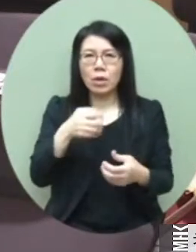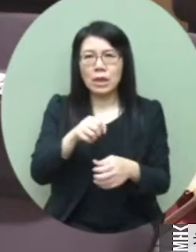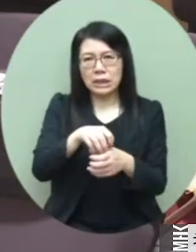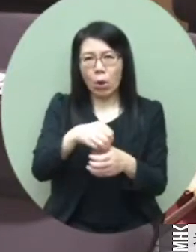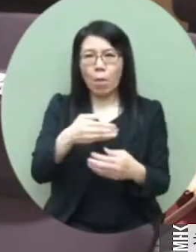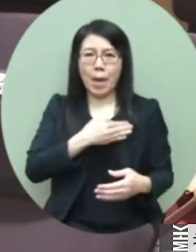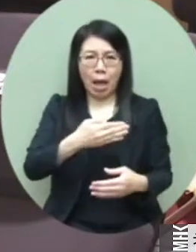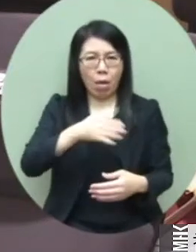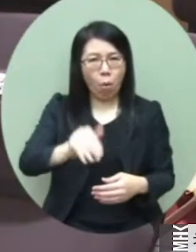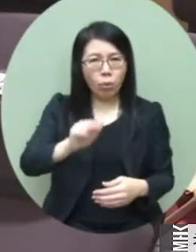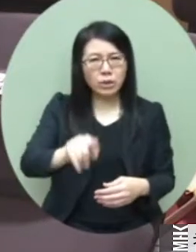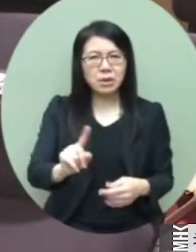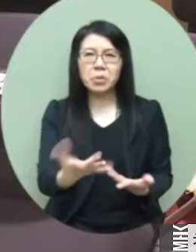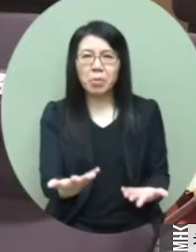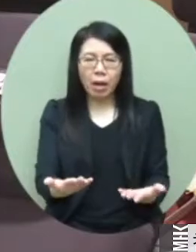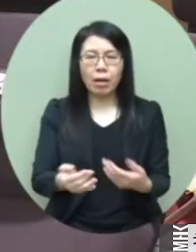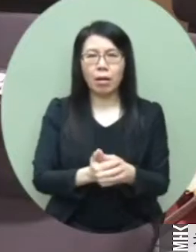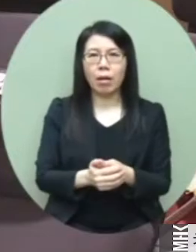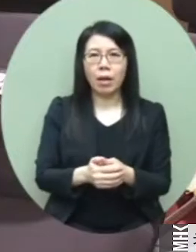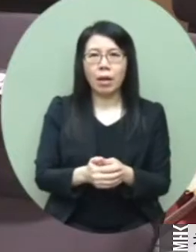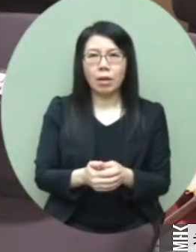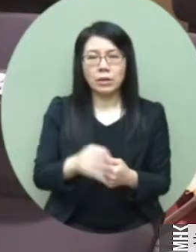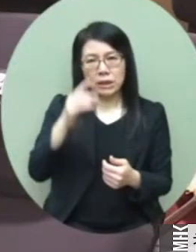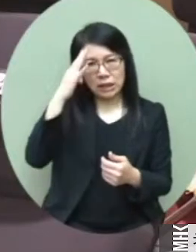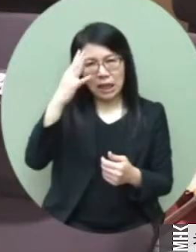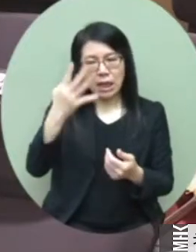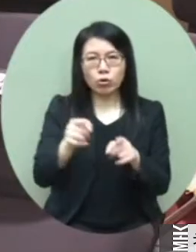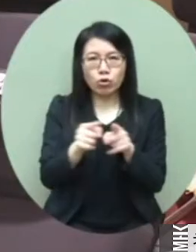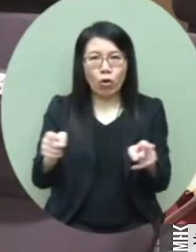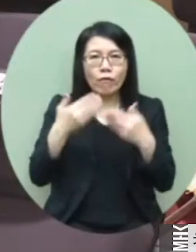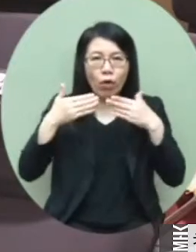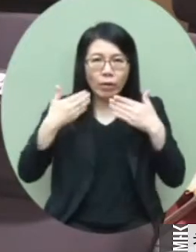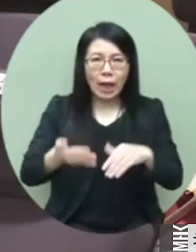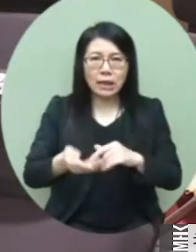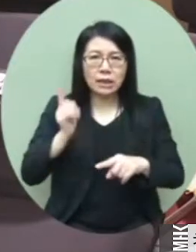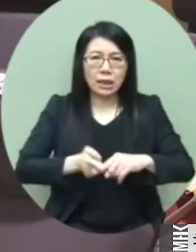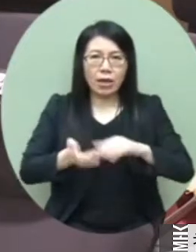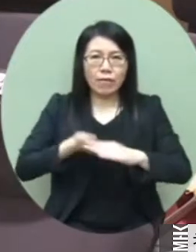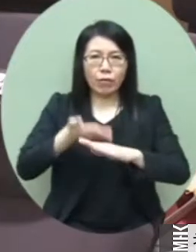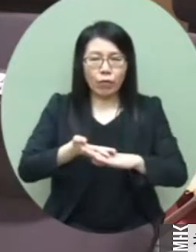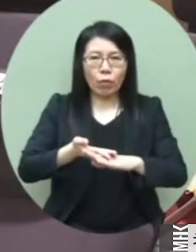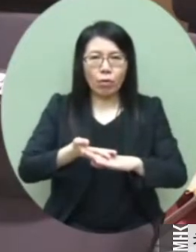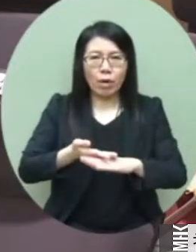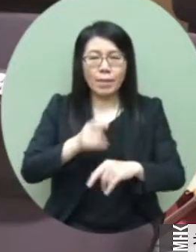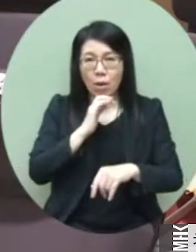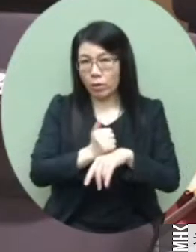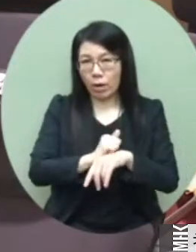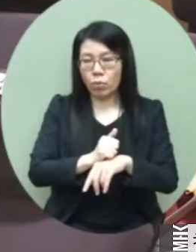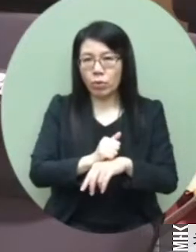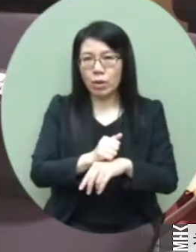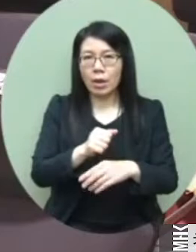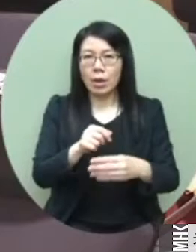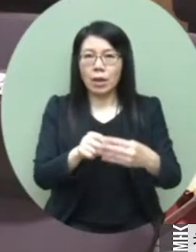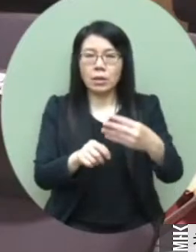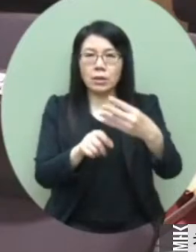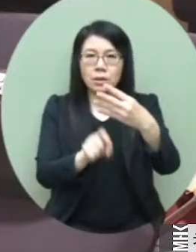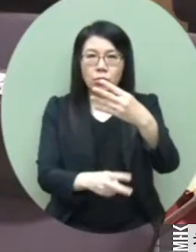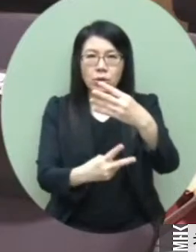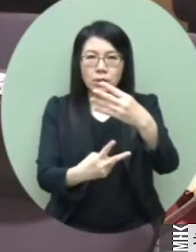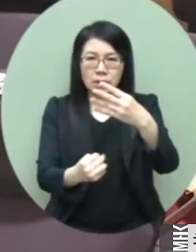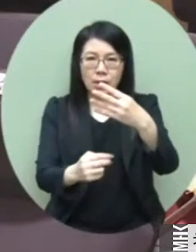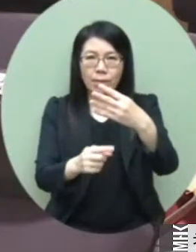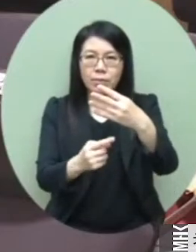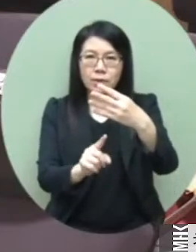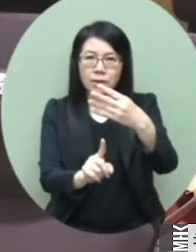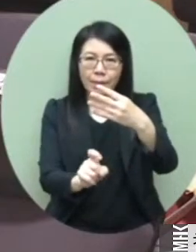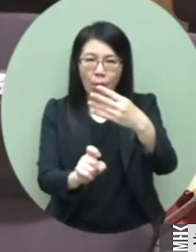以呢。同埋都想問翻，即係如果呢幾日長假期之後真係有一個反彈嘅話， 係咪有機會20號、19號都真係會再